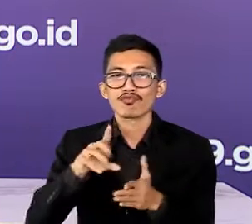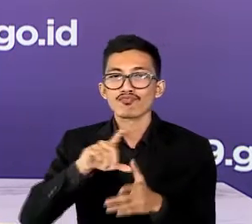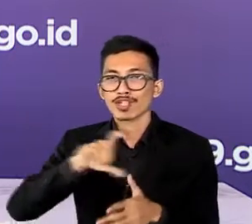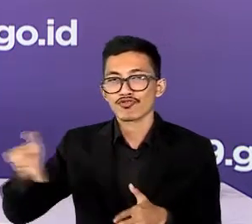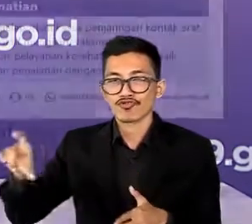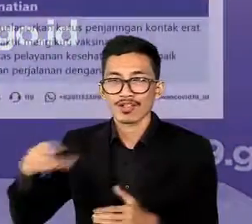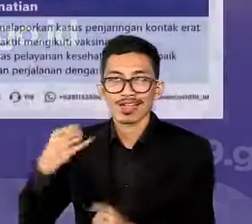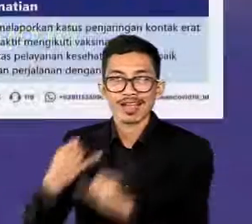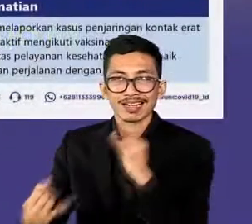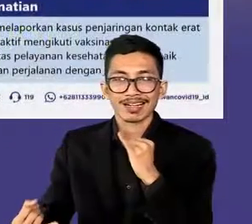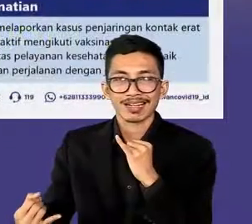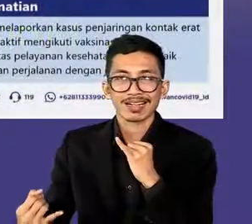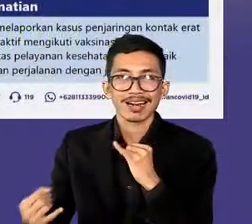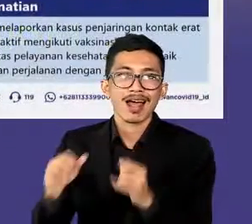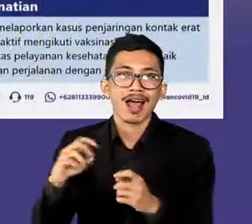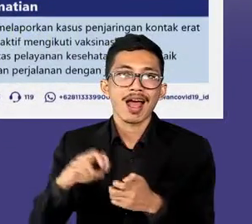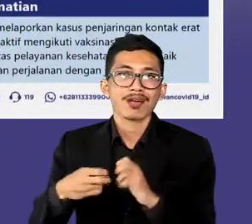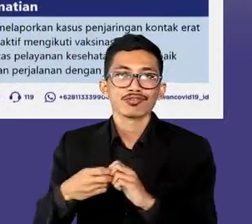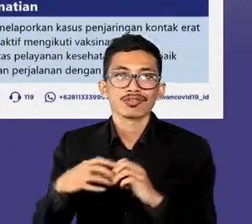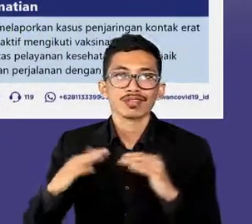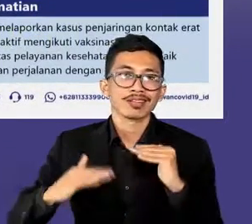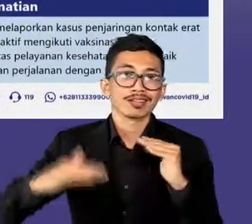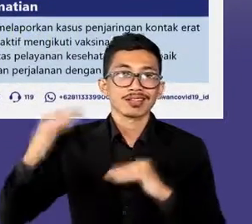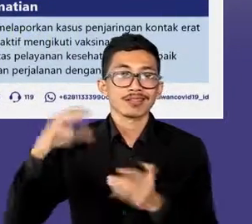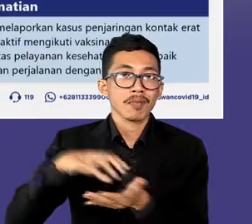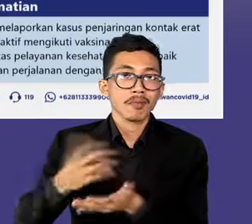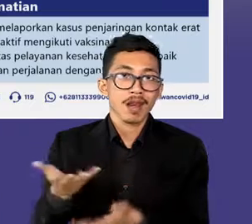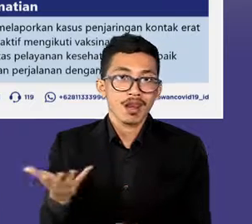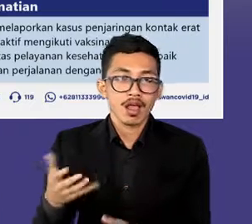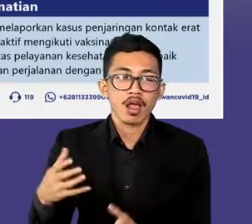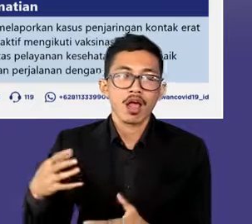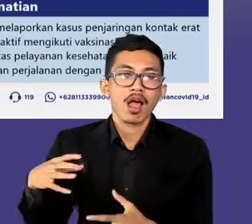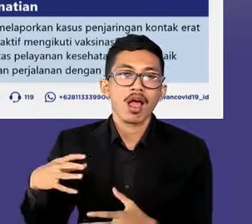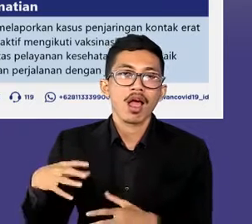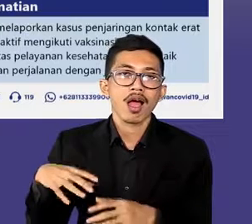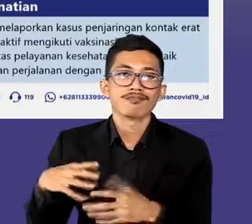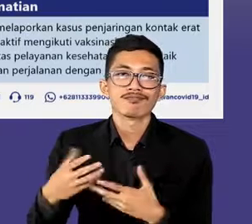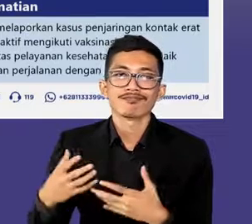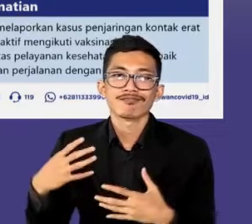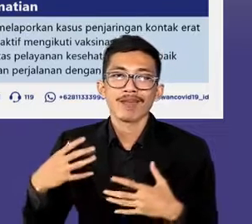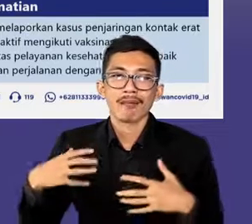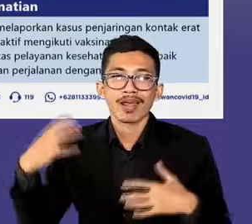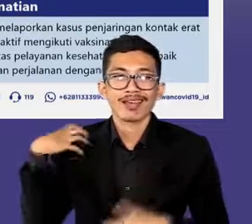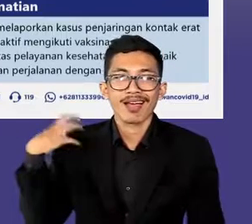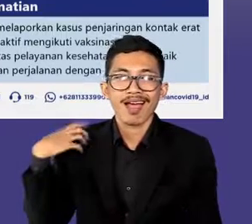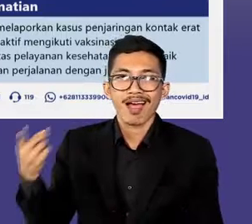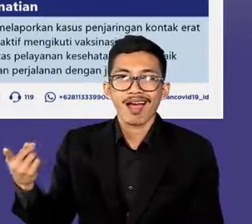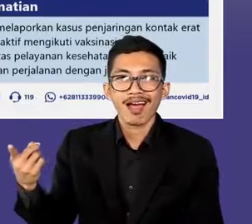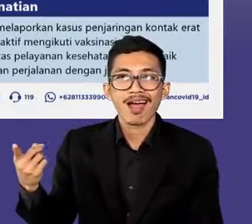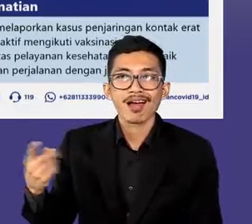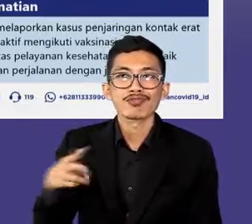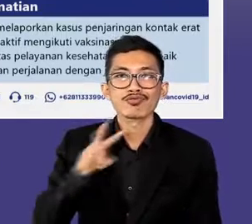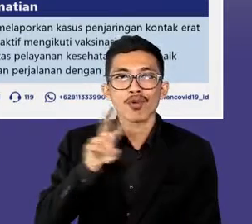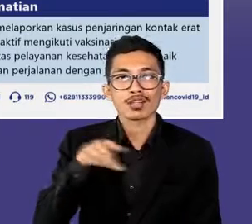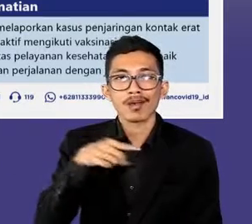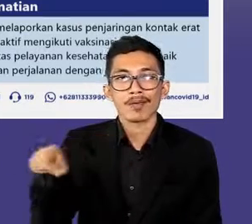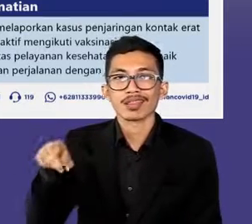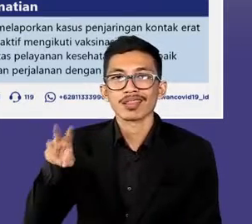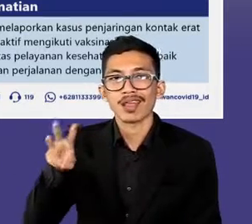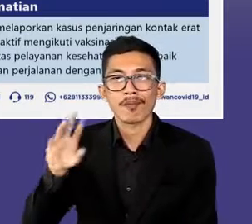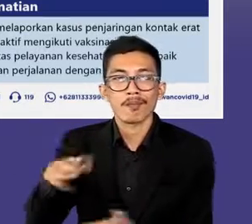angka kasus kematian tertinggi berasal dari wilayah Amerika yaitu dua sampai dengan tiga kematian baru